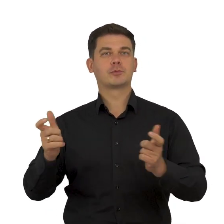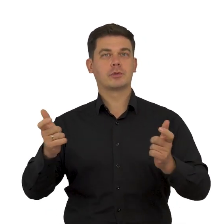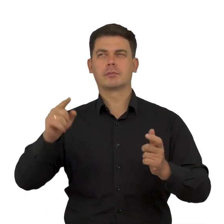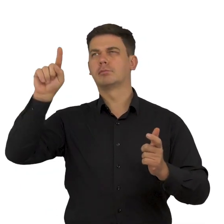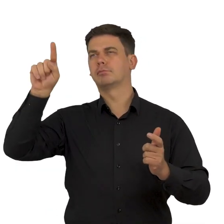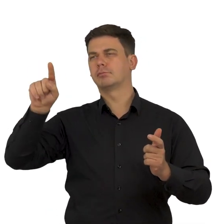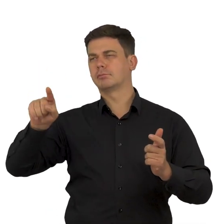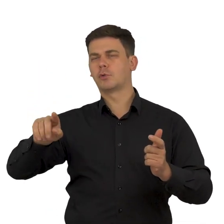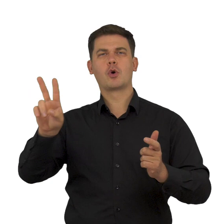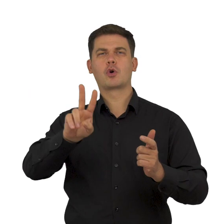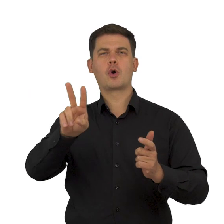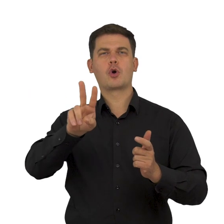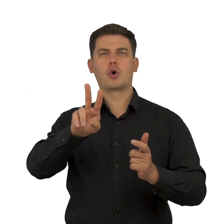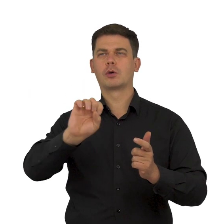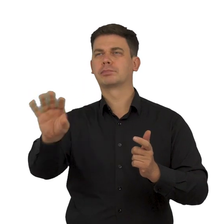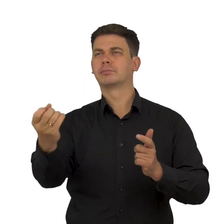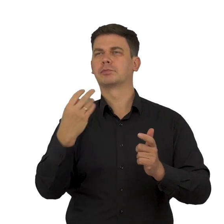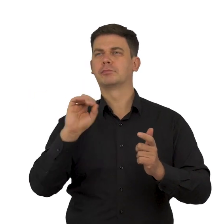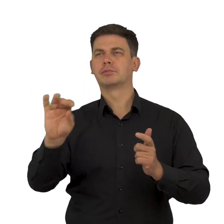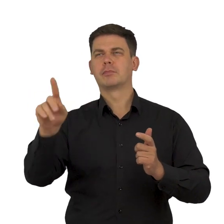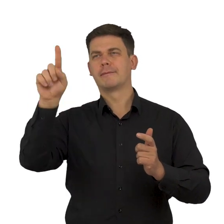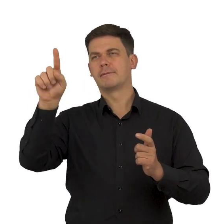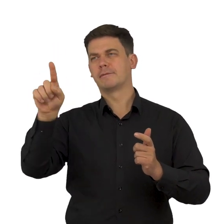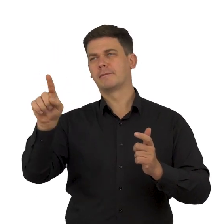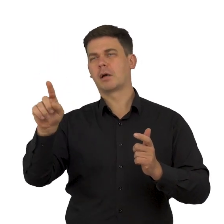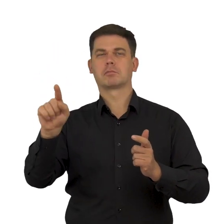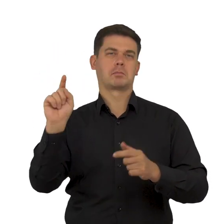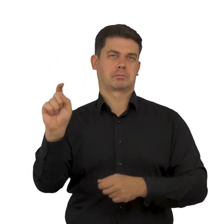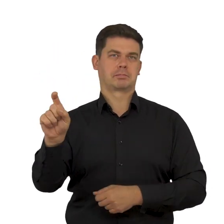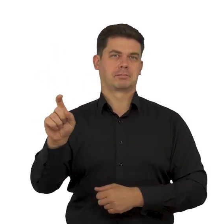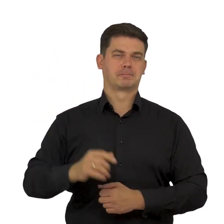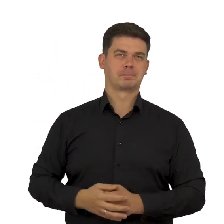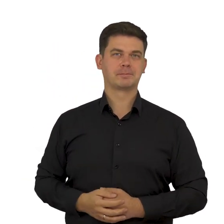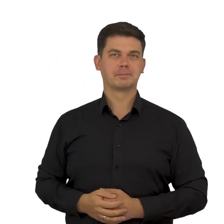Następnie wybieramy osobę, z którą chcemy pisać.